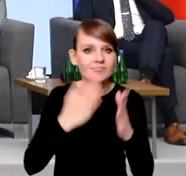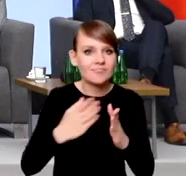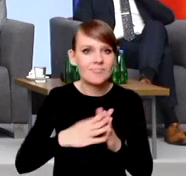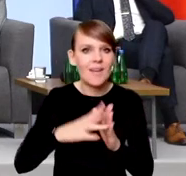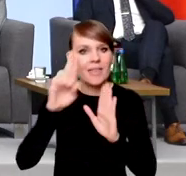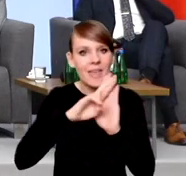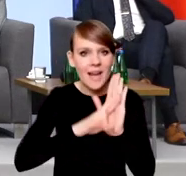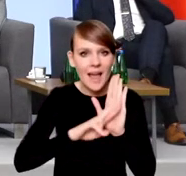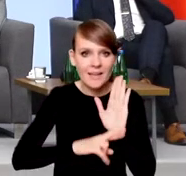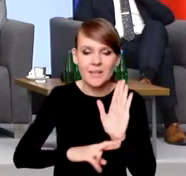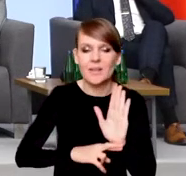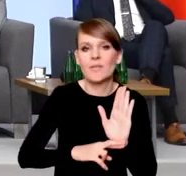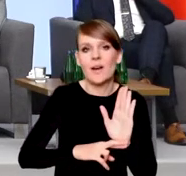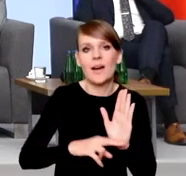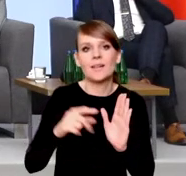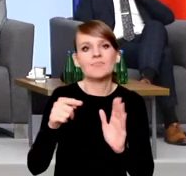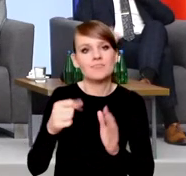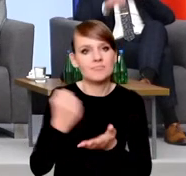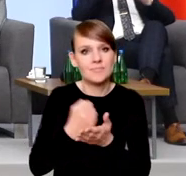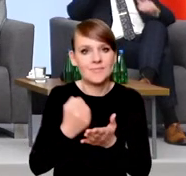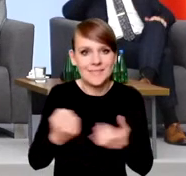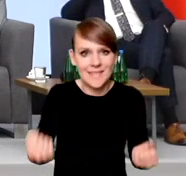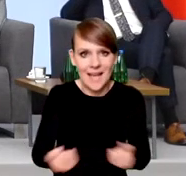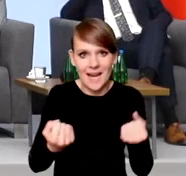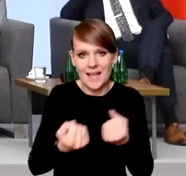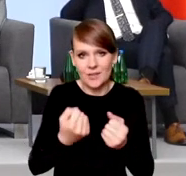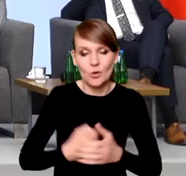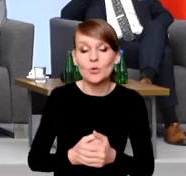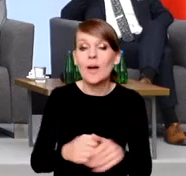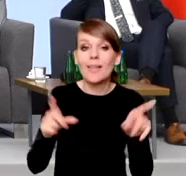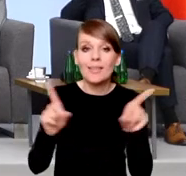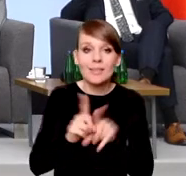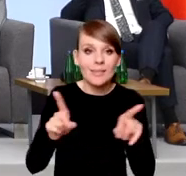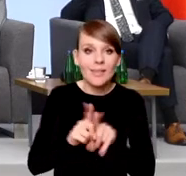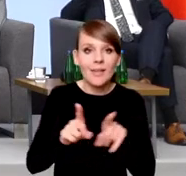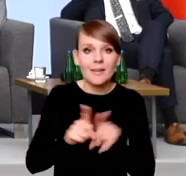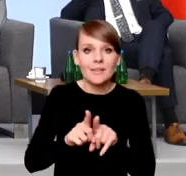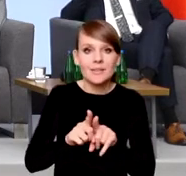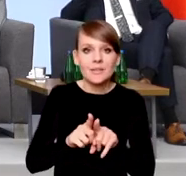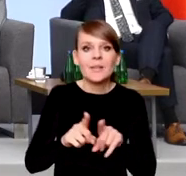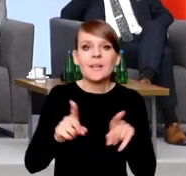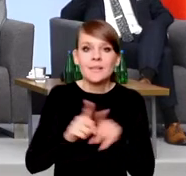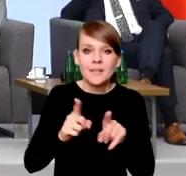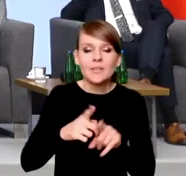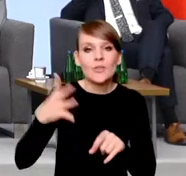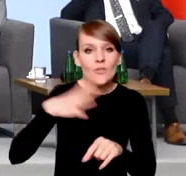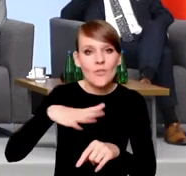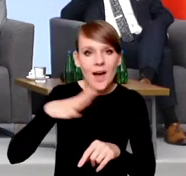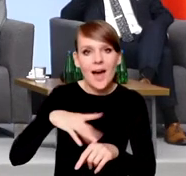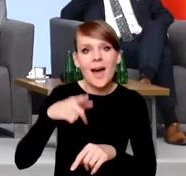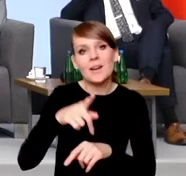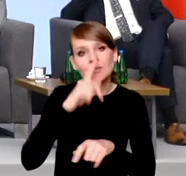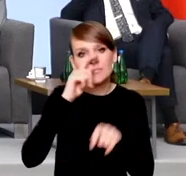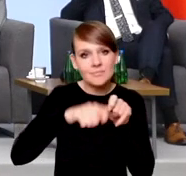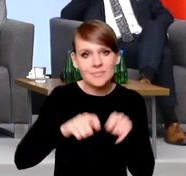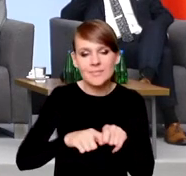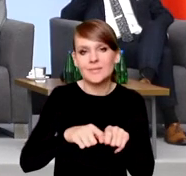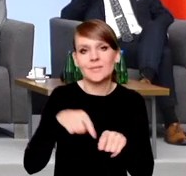dotyczącą należytej staranności. Zachęcam również do śledzenia naszej strony